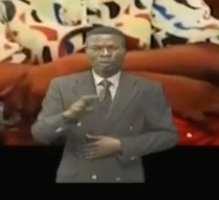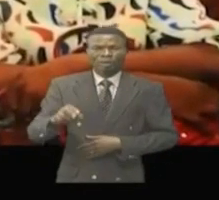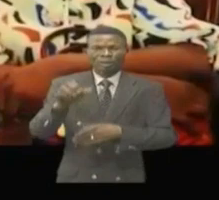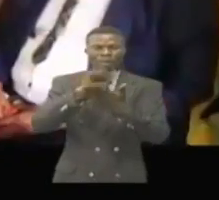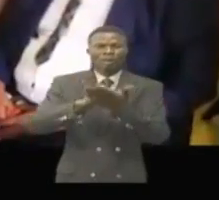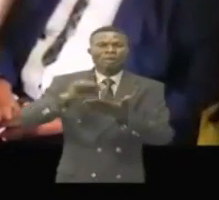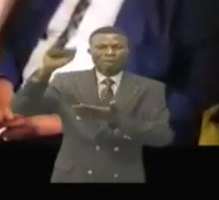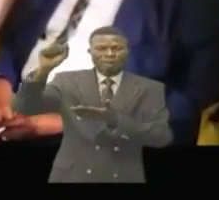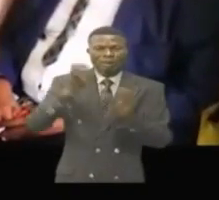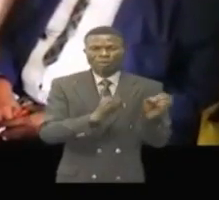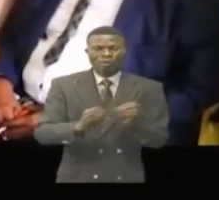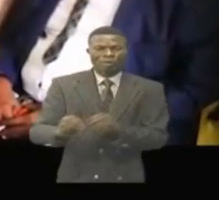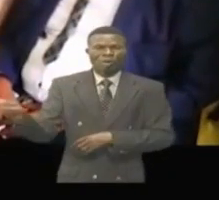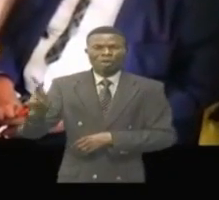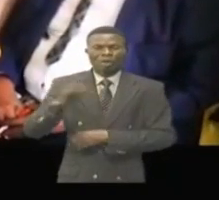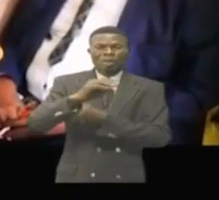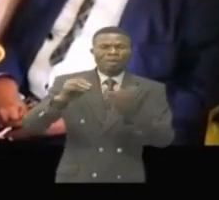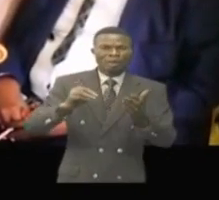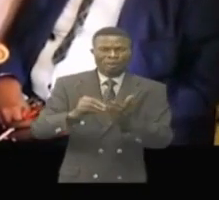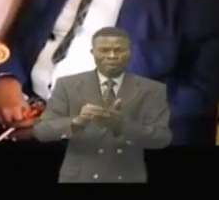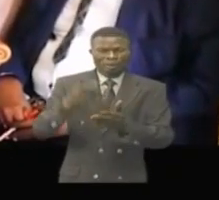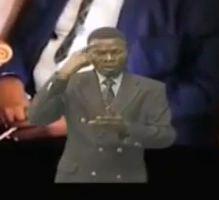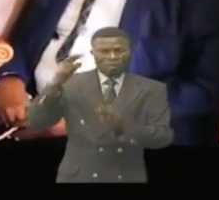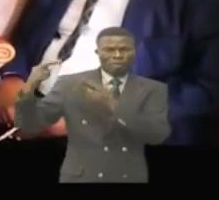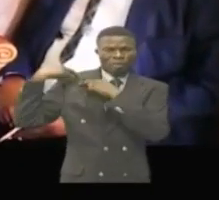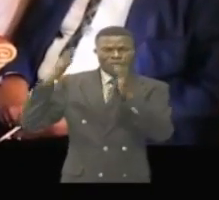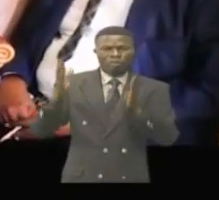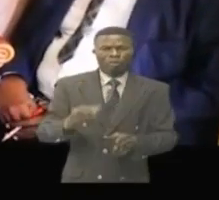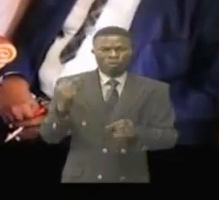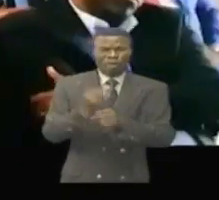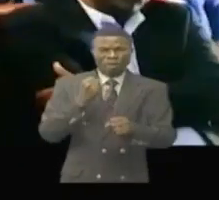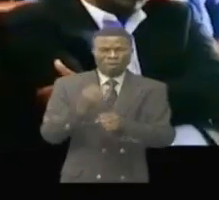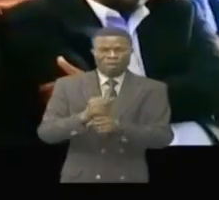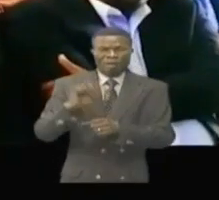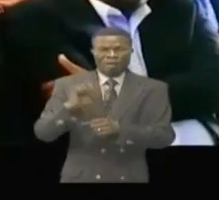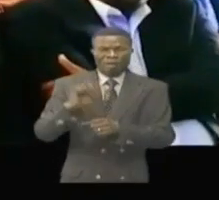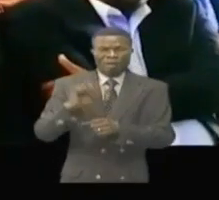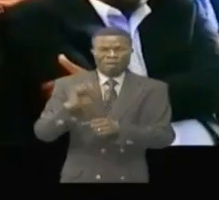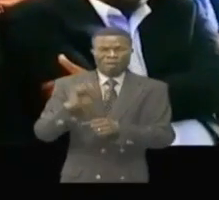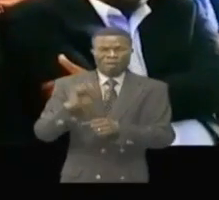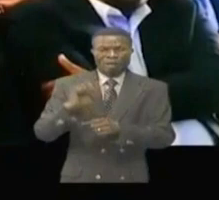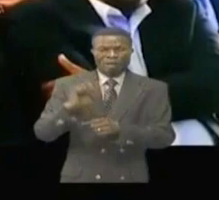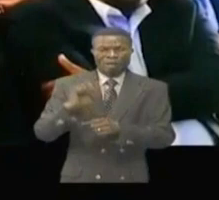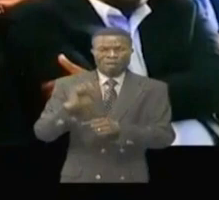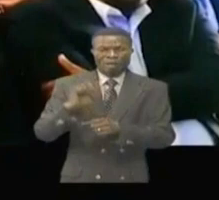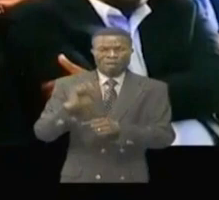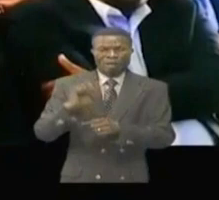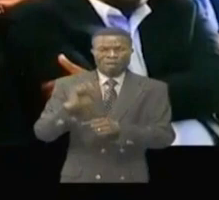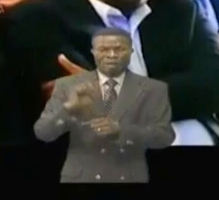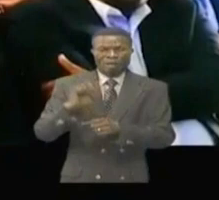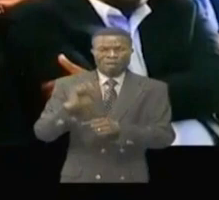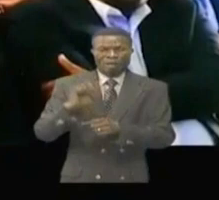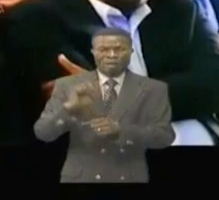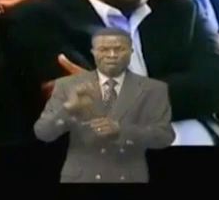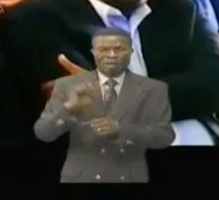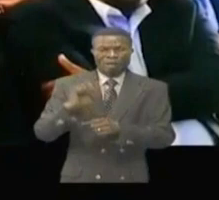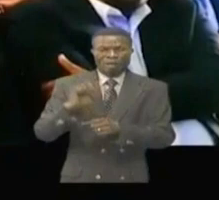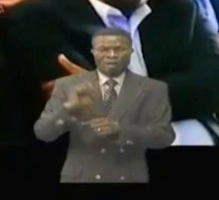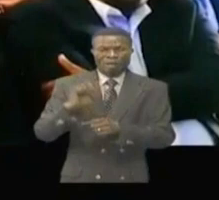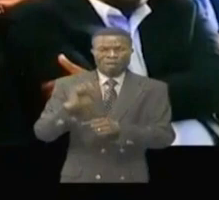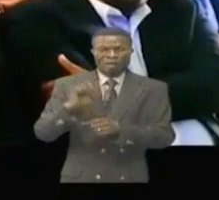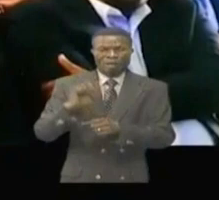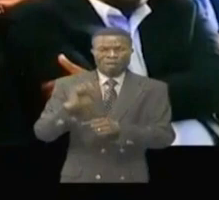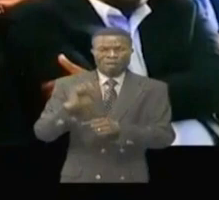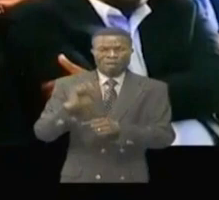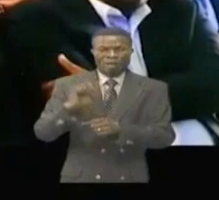Samapé Kasaï central à l'intention des responsables des coopératives minières ainsi que les acteurs œuvrant dans le secteur minier artisanal dans le